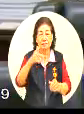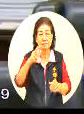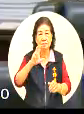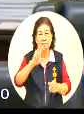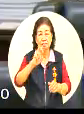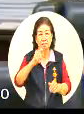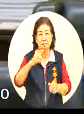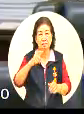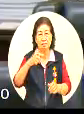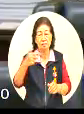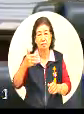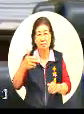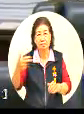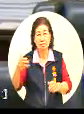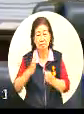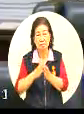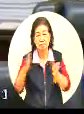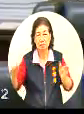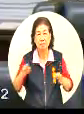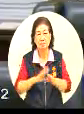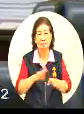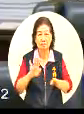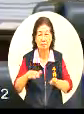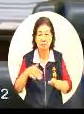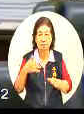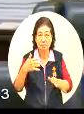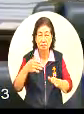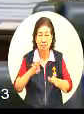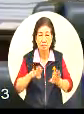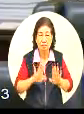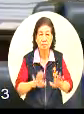现在正在开发中哦，所以